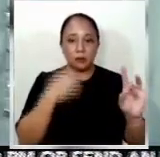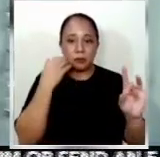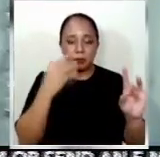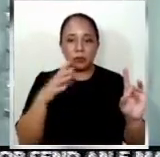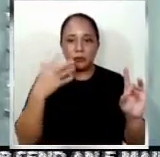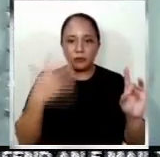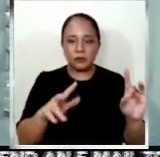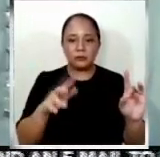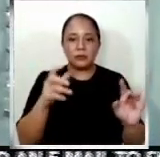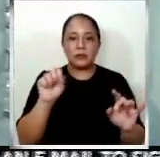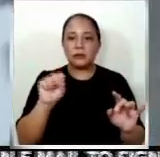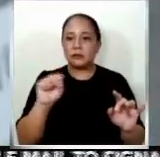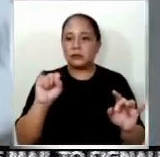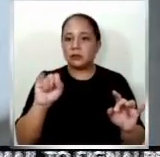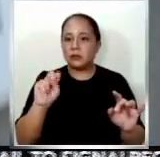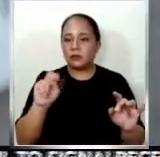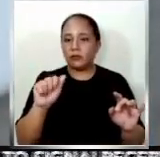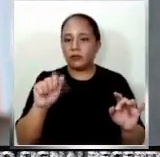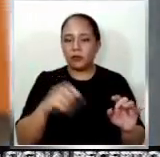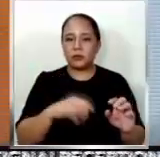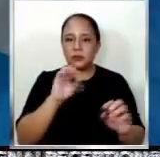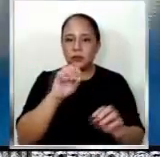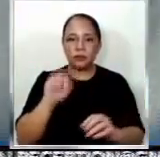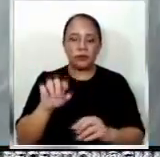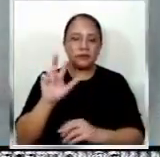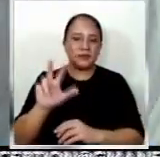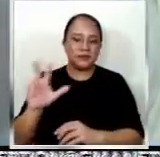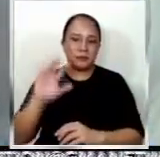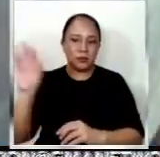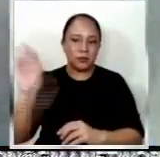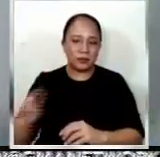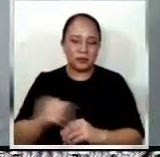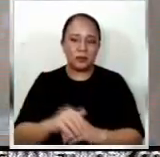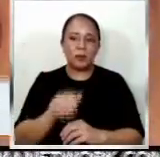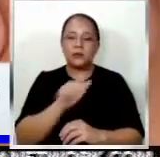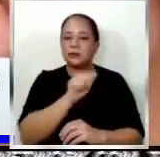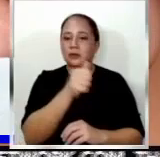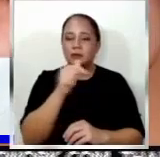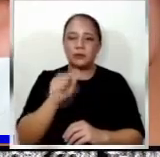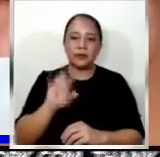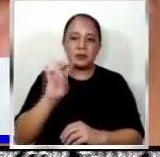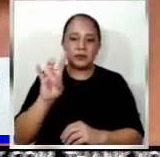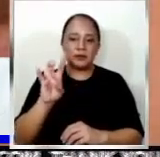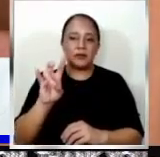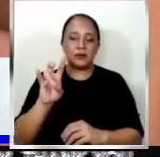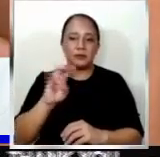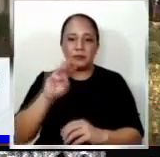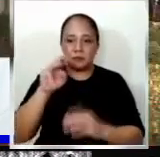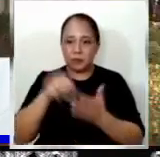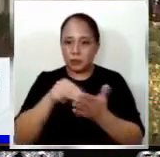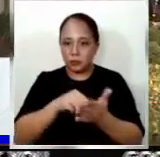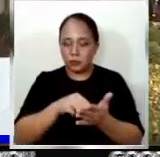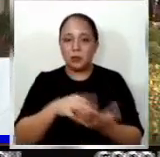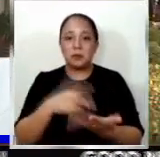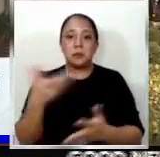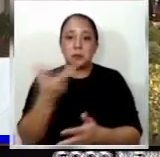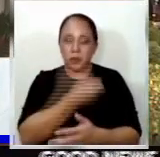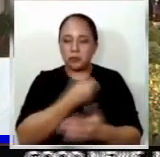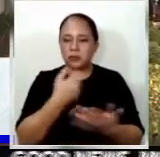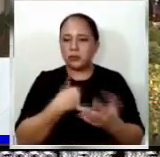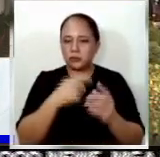Sinovac. 0.003% ng mahigit 10.7 million na fully vaccinated ng nasabing bakuna. Ayon sa